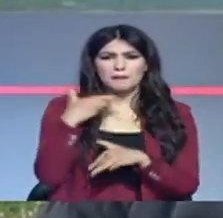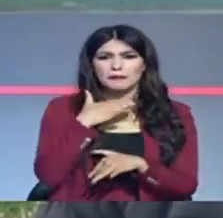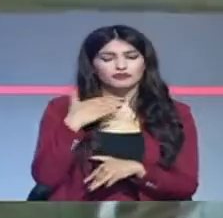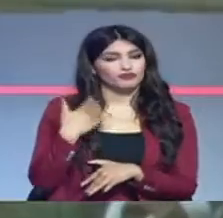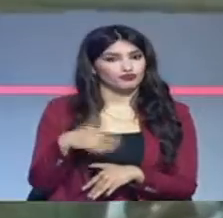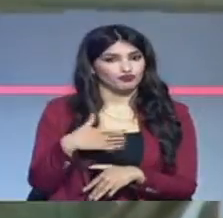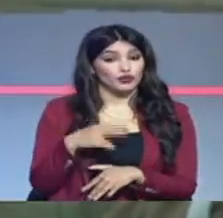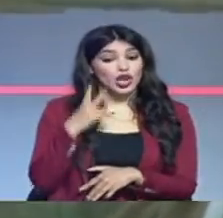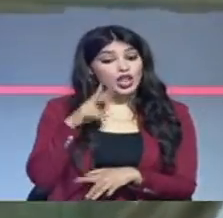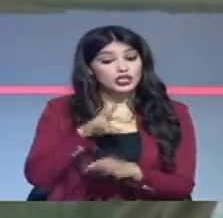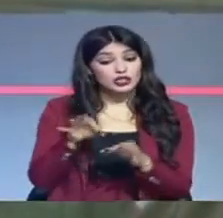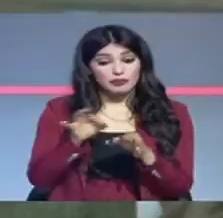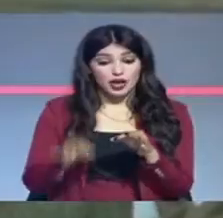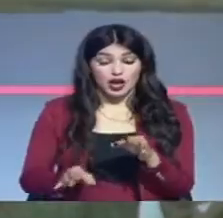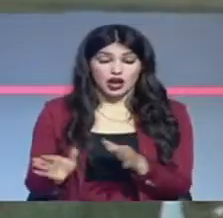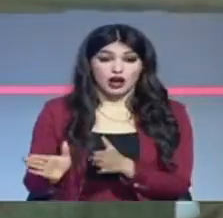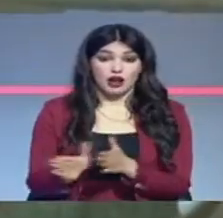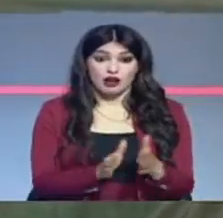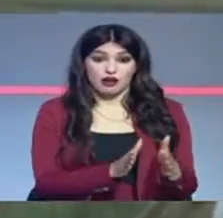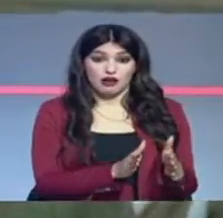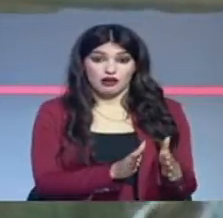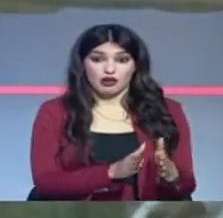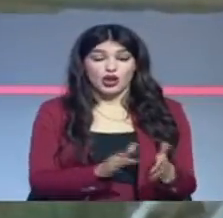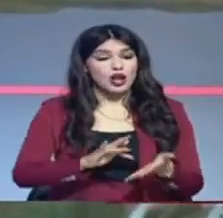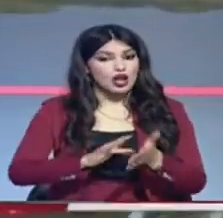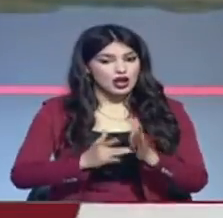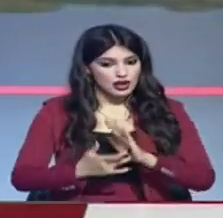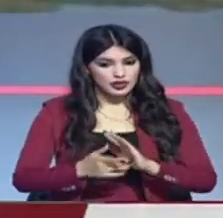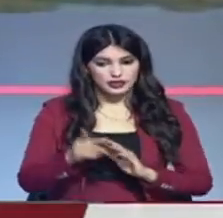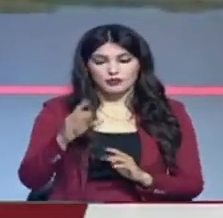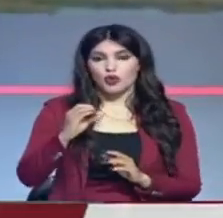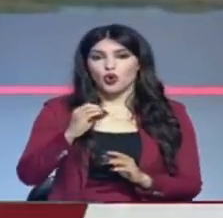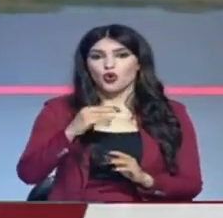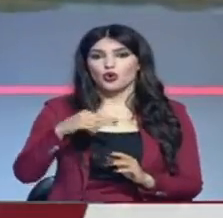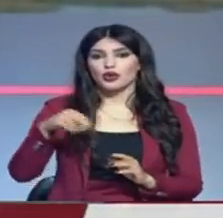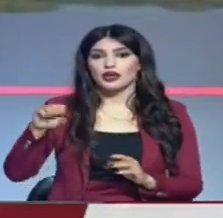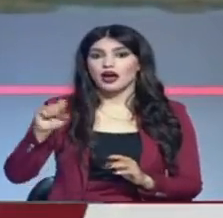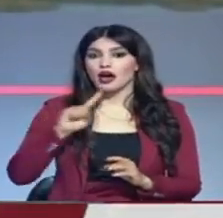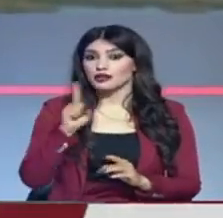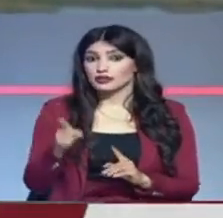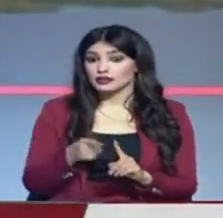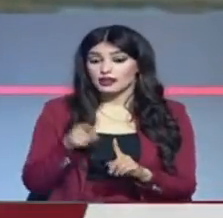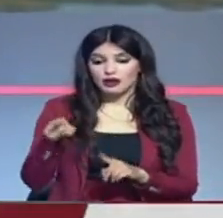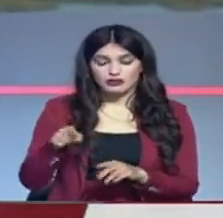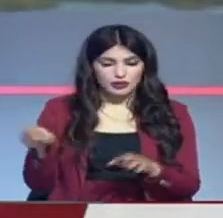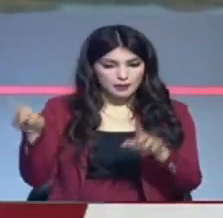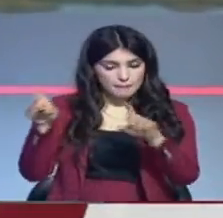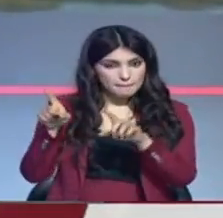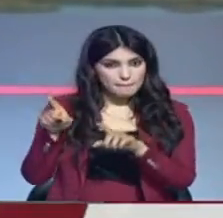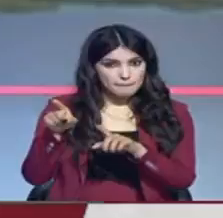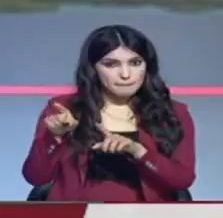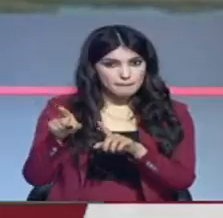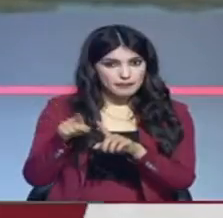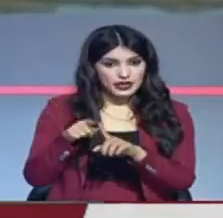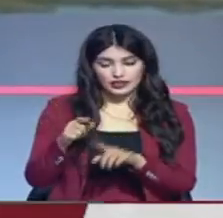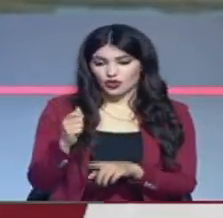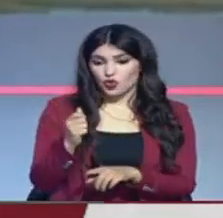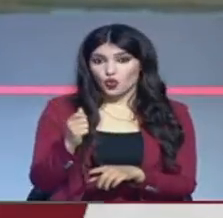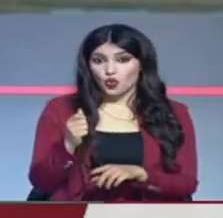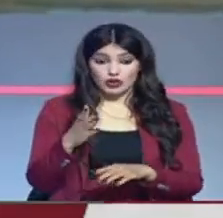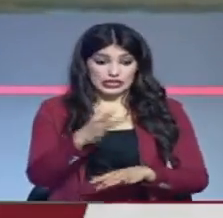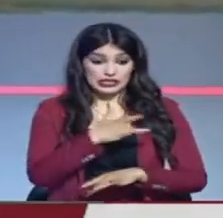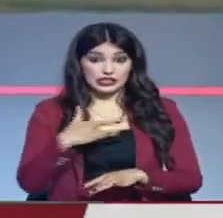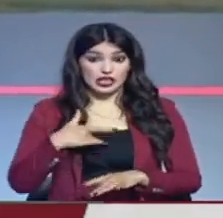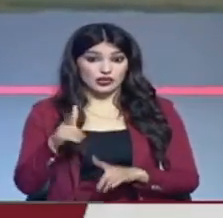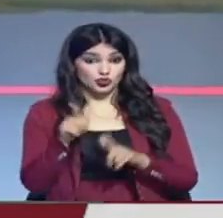المطلوب هو المياه المستعمله تسمى على كل ست ام ولكن ما هو شيء غالي على الساحه